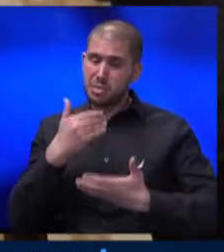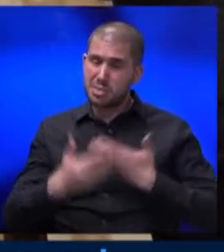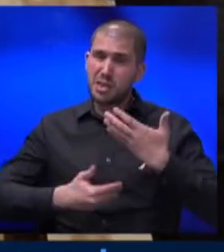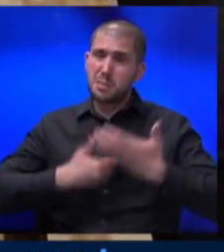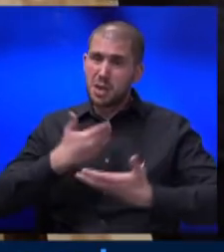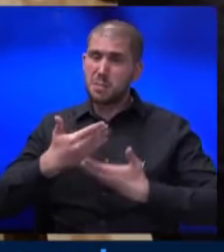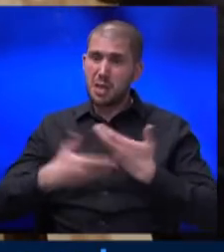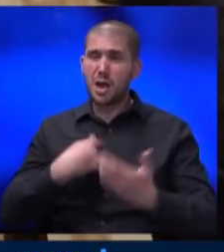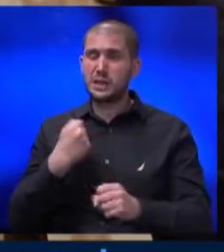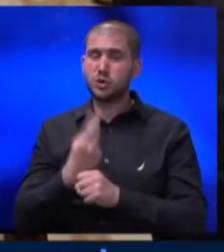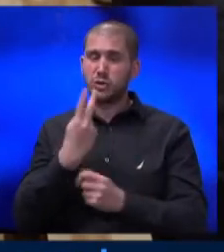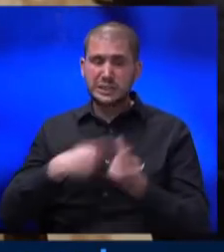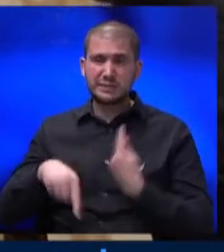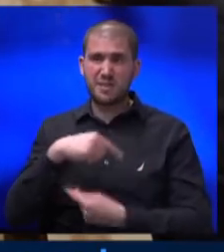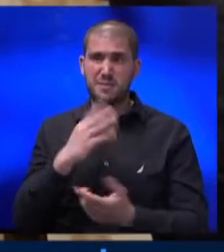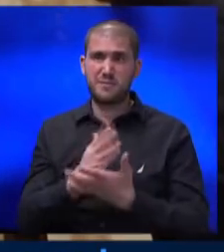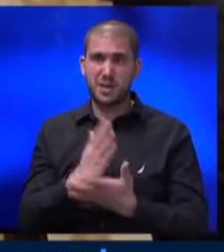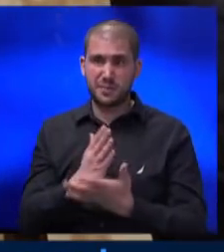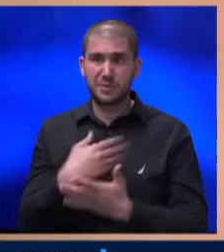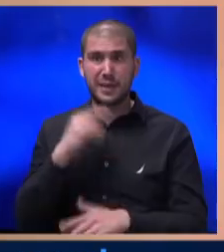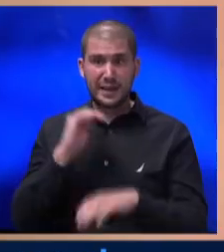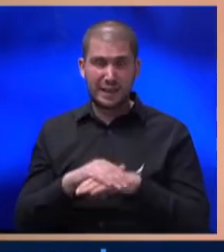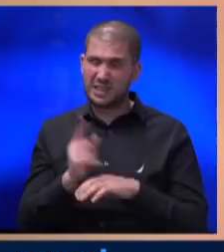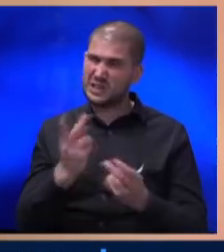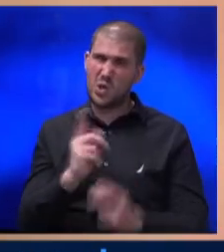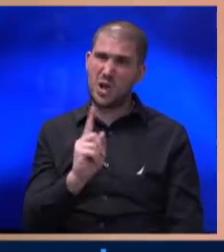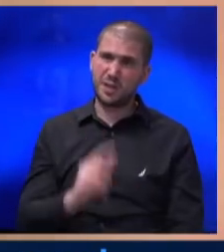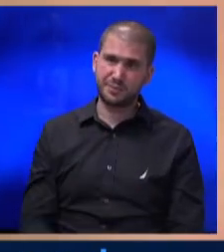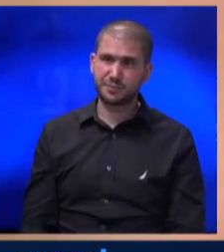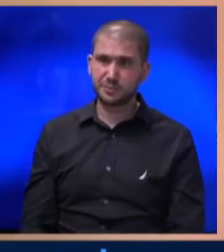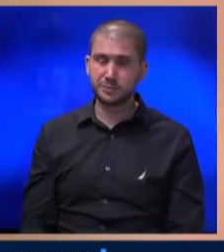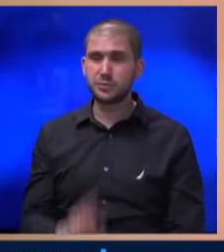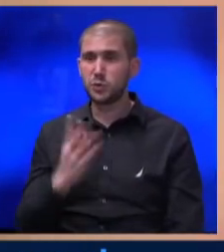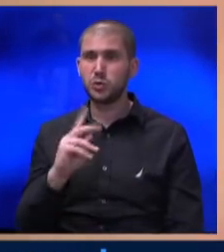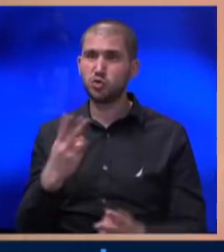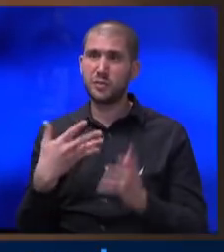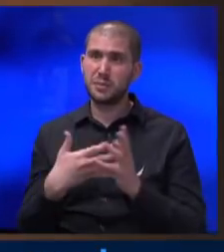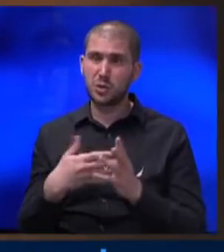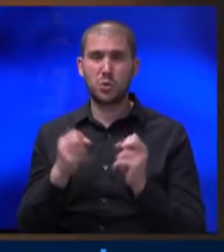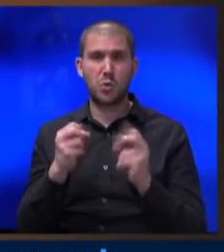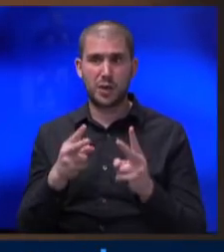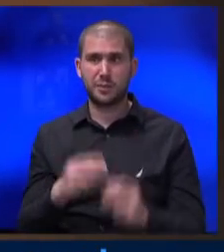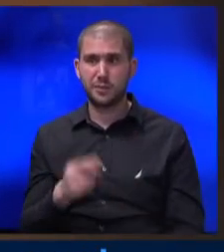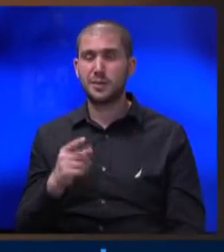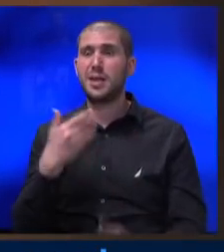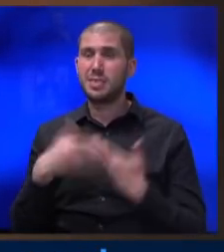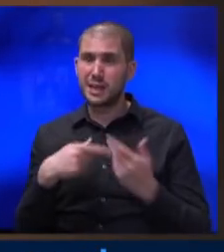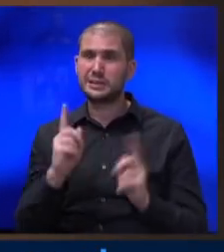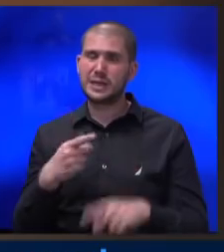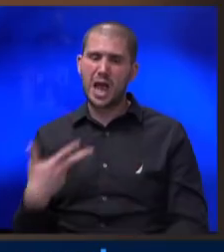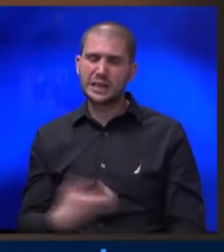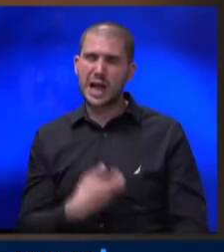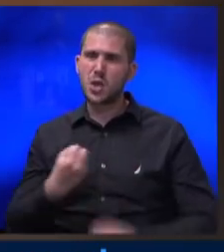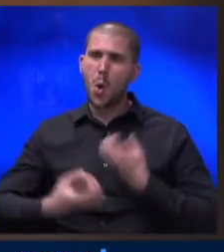התקדם, אני עשיתי שני סבבים, גיליתי שזה לא כזה קליל. יום רביעי שוב בדיקות. בסדר, גמור. התהליך כרוך בהזרקת